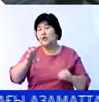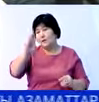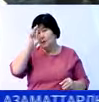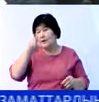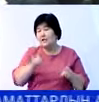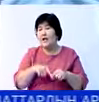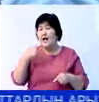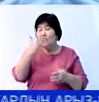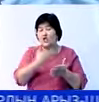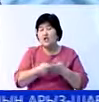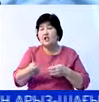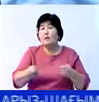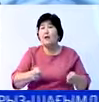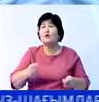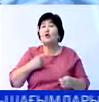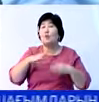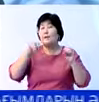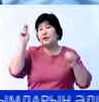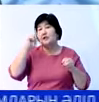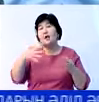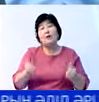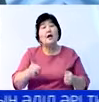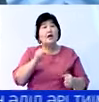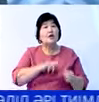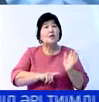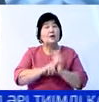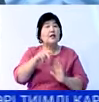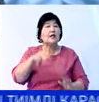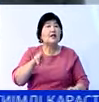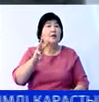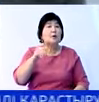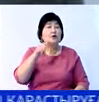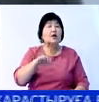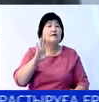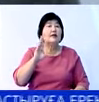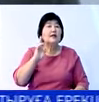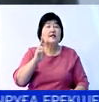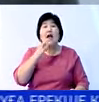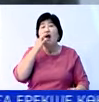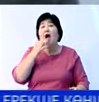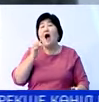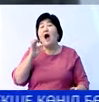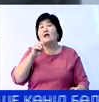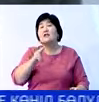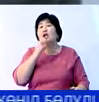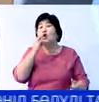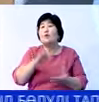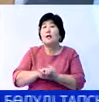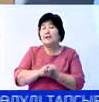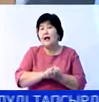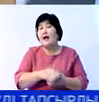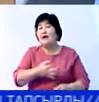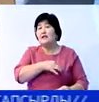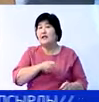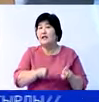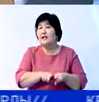мемлекеттік және жергілікті басқару мамандығы бойынша білім алған. Еңбек жолын 2003 жылы БСК астық жауапкершілігі шектеулі серіктестігінде заңгер